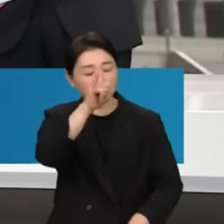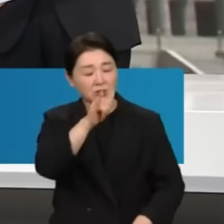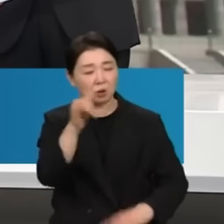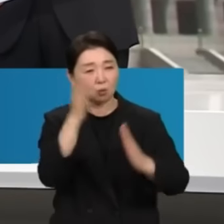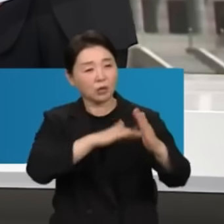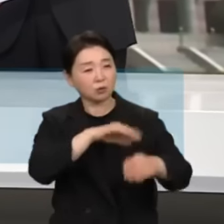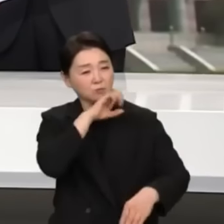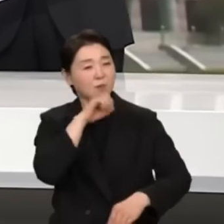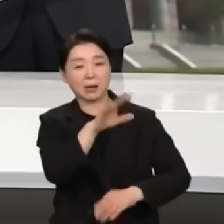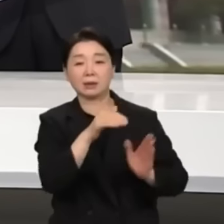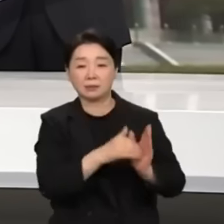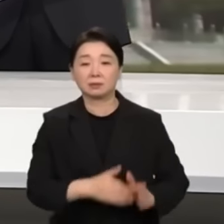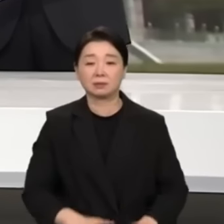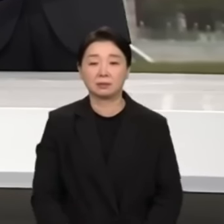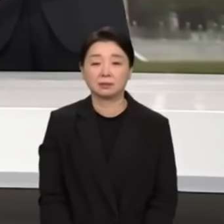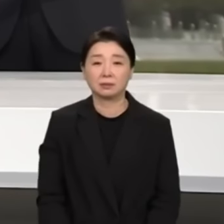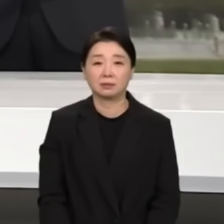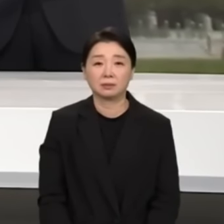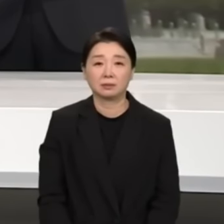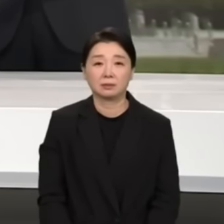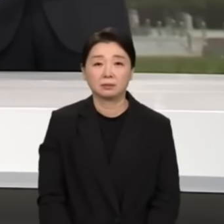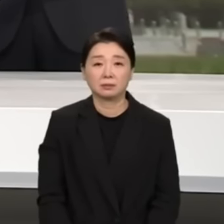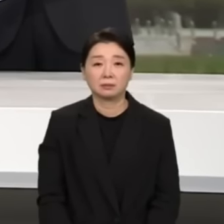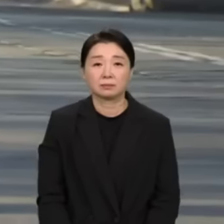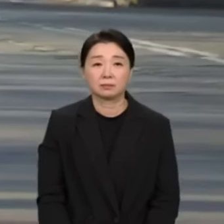공개적으로 반발했습니다. 김서연 기자입니다.